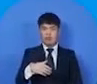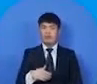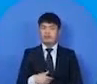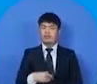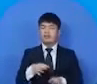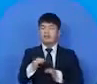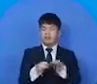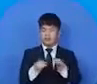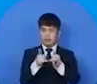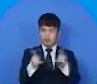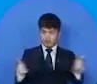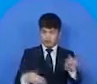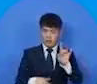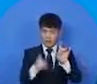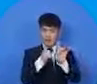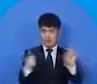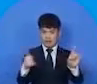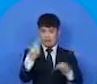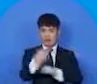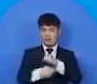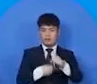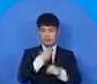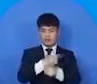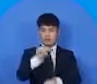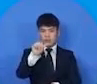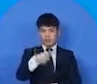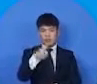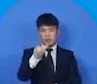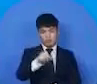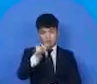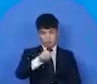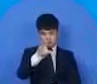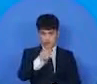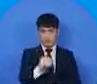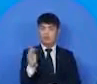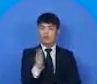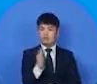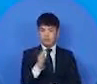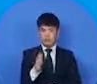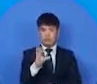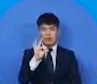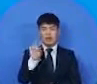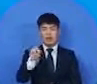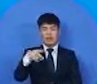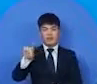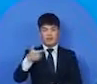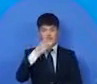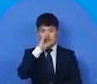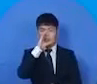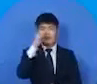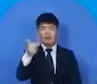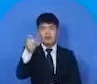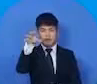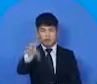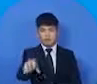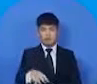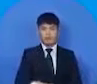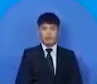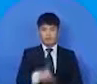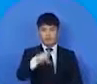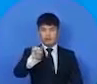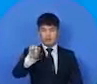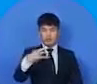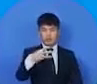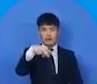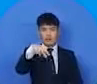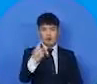을 모집합니다 임금은 연봉 5500만원 이상이며 그 무진은 아산시 둔포면 아산 밸리로 입니다 대 앙카